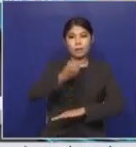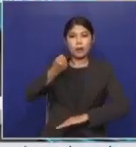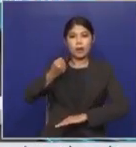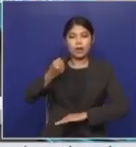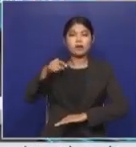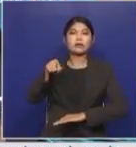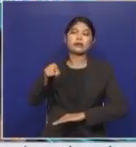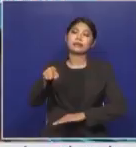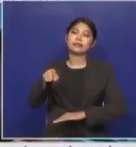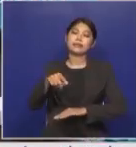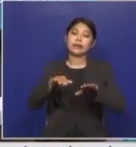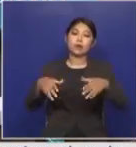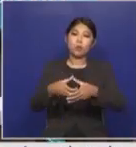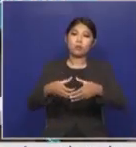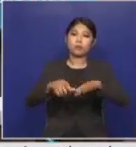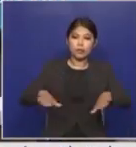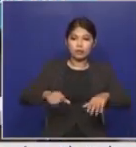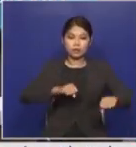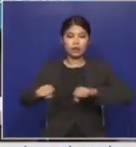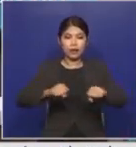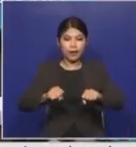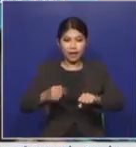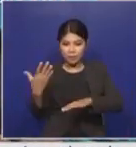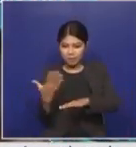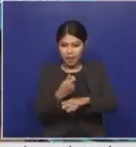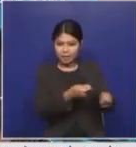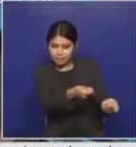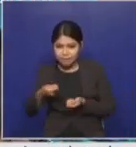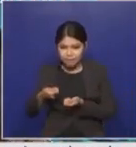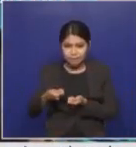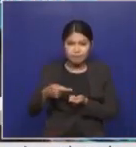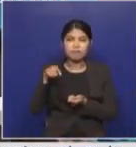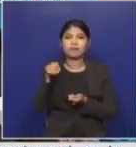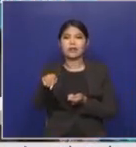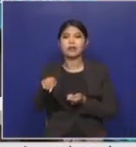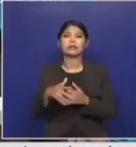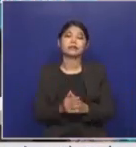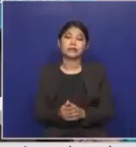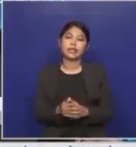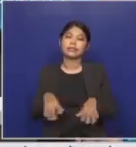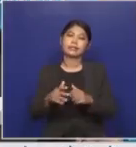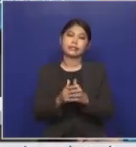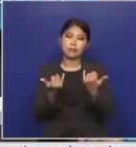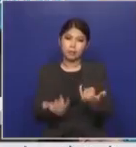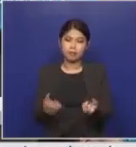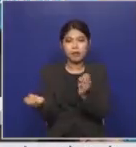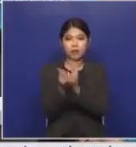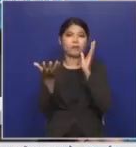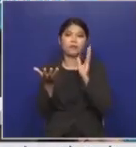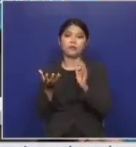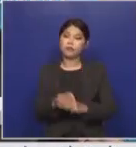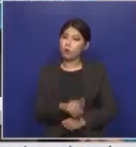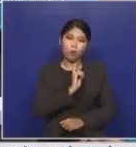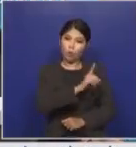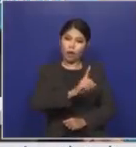ในการแย่งชิงอำนาจหลักหมู่บ้านทอนความมั่นคงของชาติและสถาบันผมขออนุญาตปณามครับ